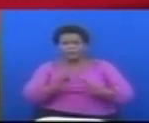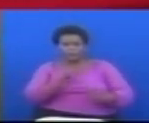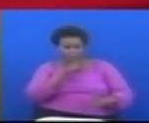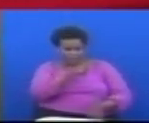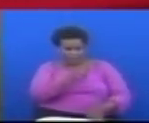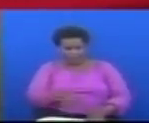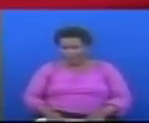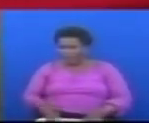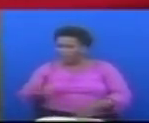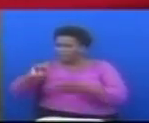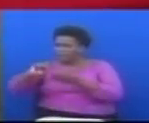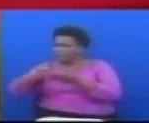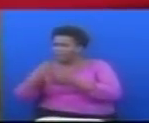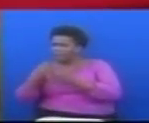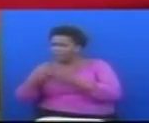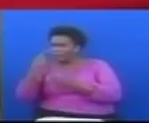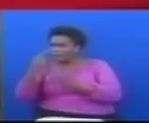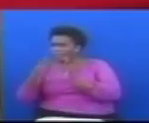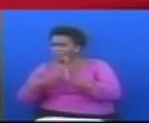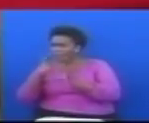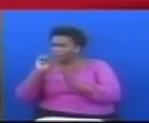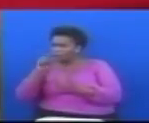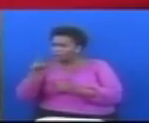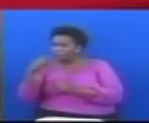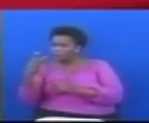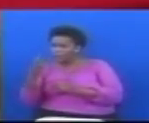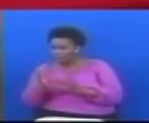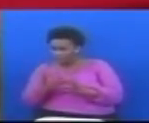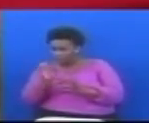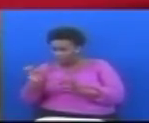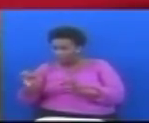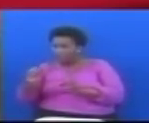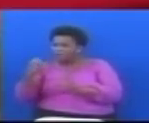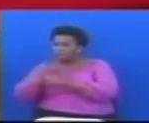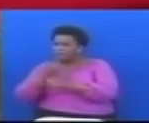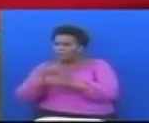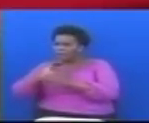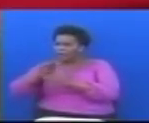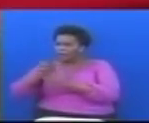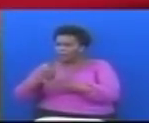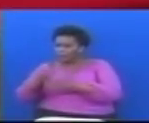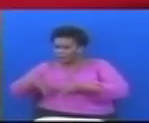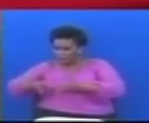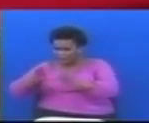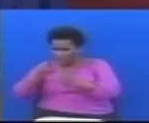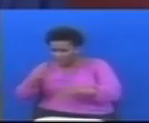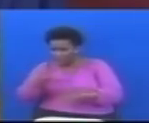milioni 170.3 kimetengwa kwa ajili ya matengenezo ya barabara ya Ziba Choma.